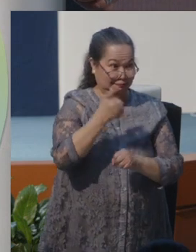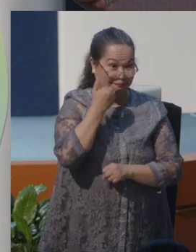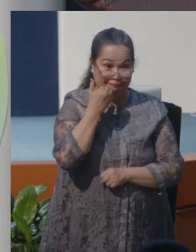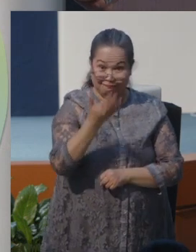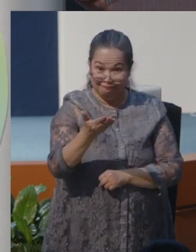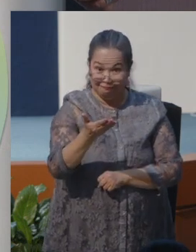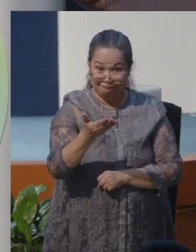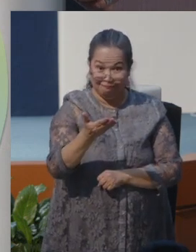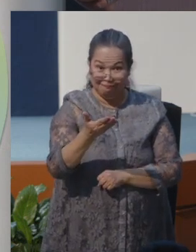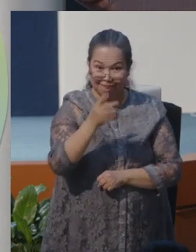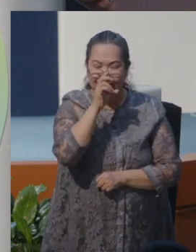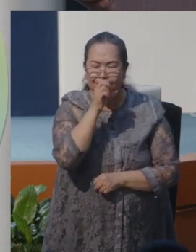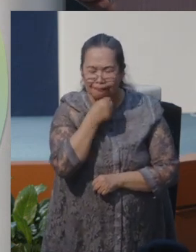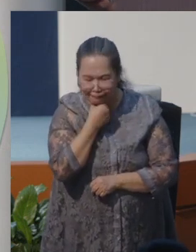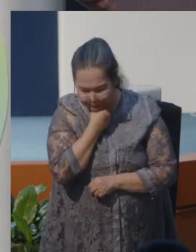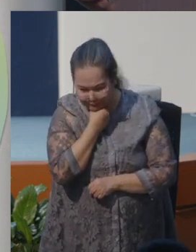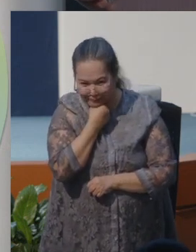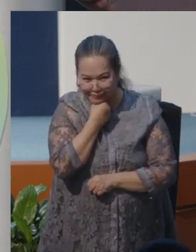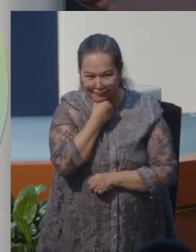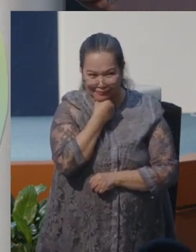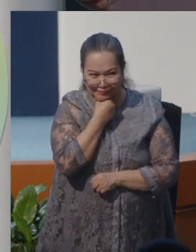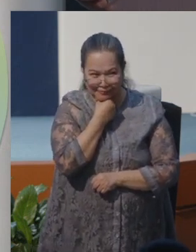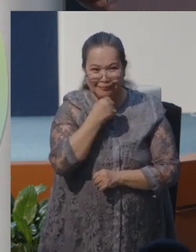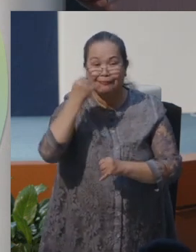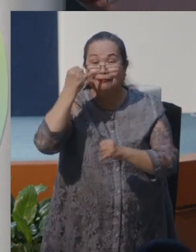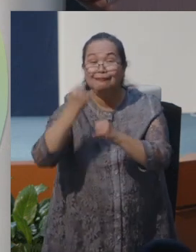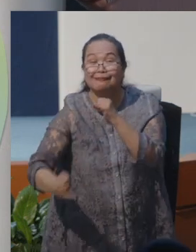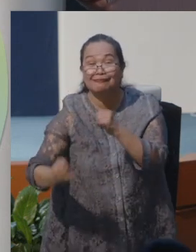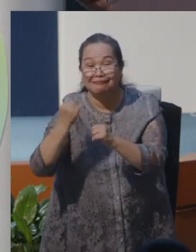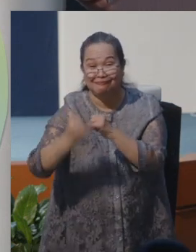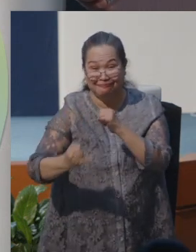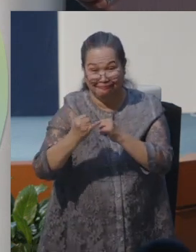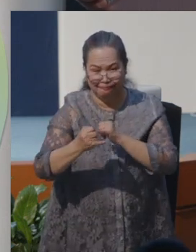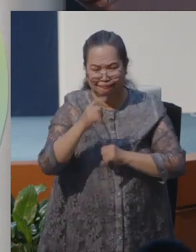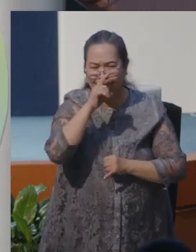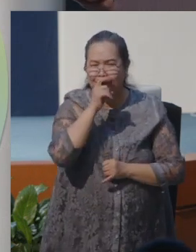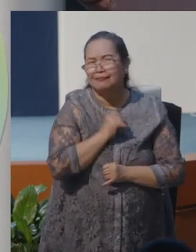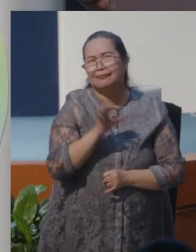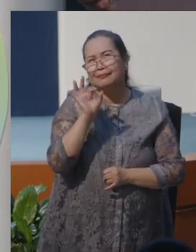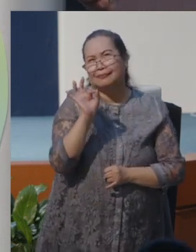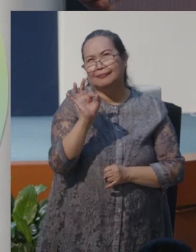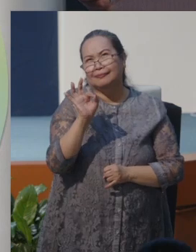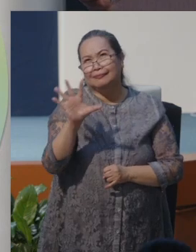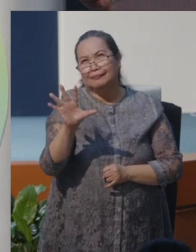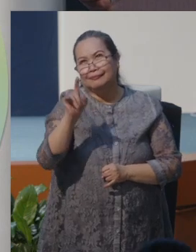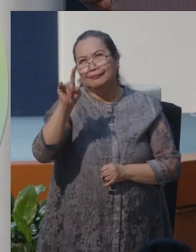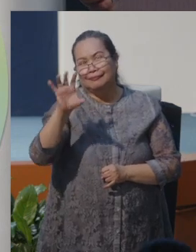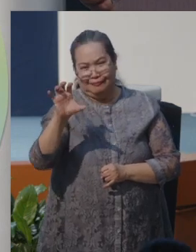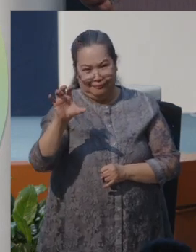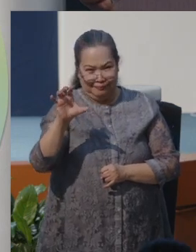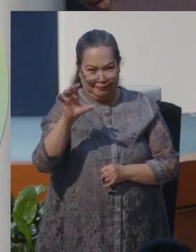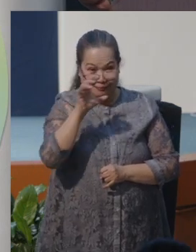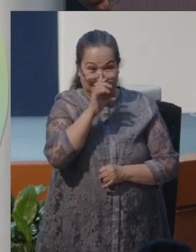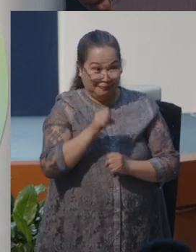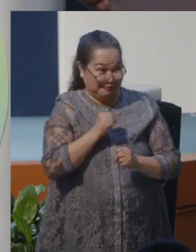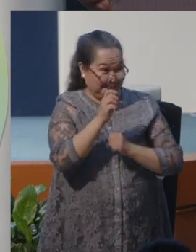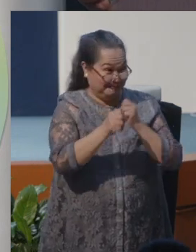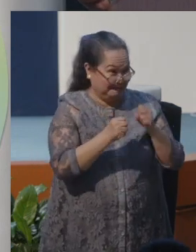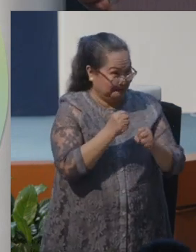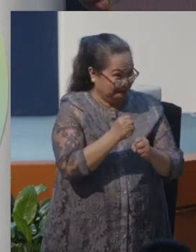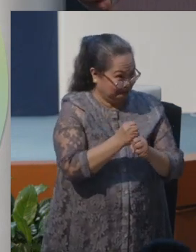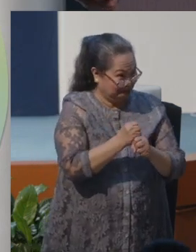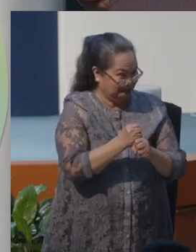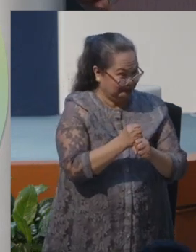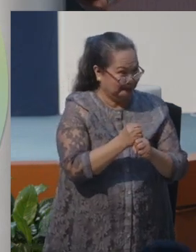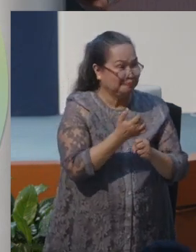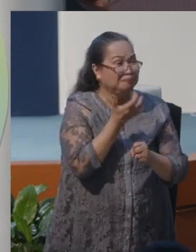natural causes. Tumanda siya ng gusto. Sabi ng iba, mga 95, pwede pang 100 years old si John nung siya